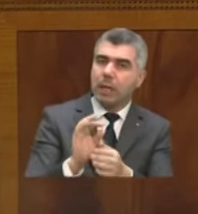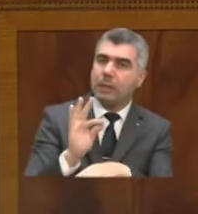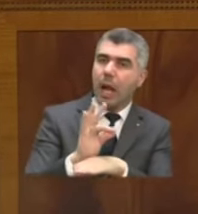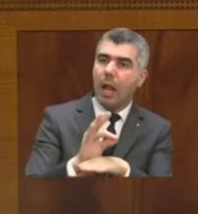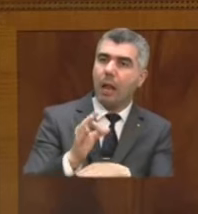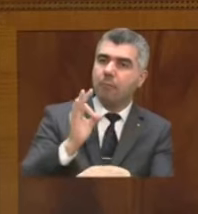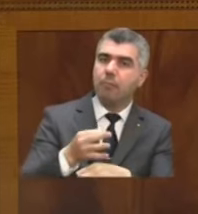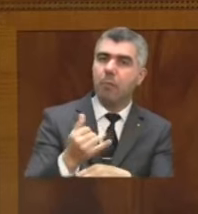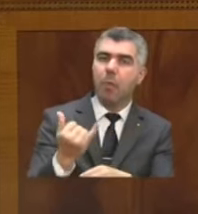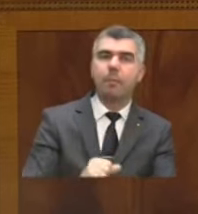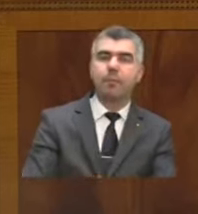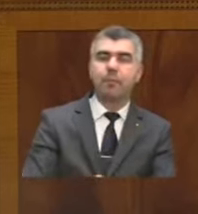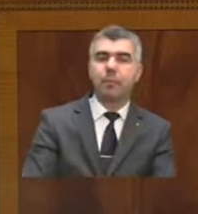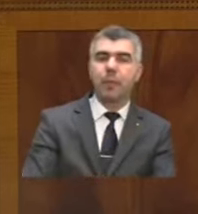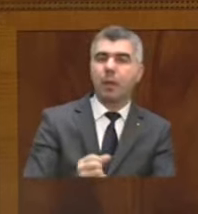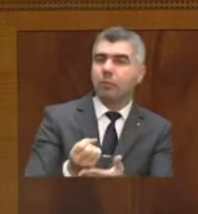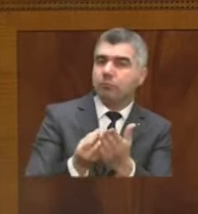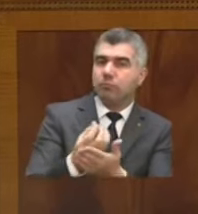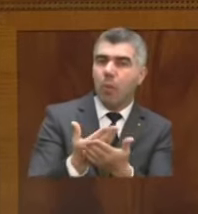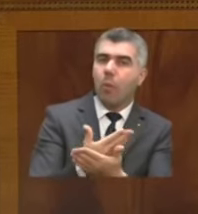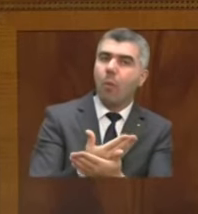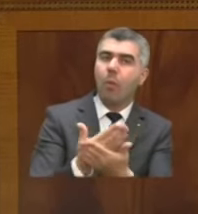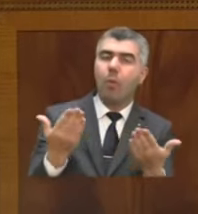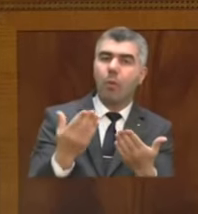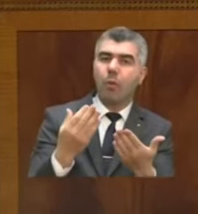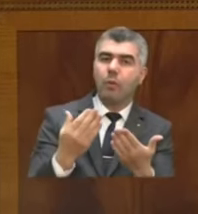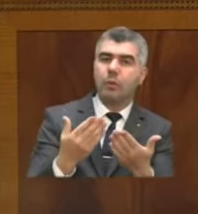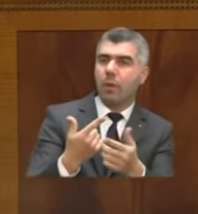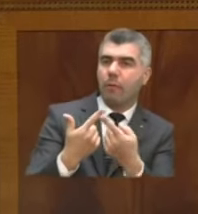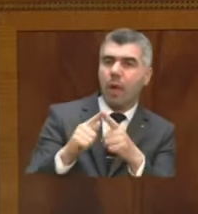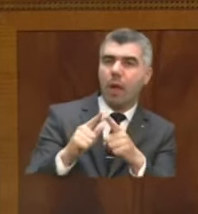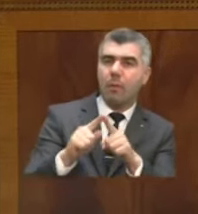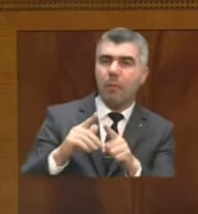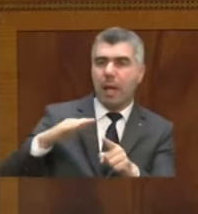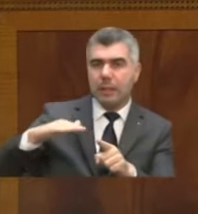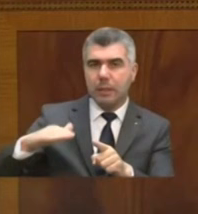الأساس المستهدفة بكل مستوى دراسي.